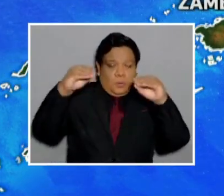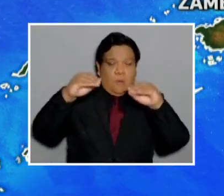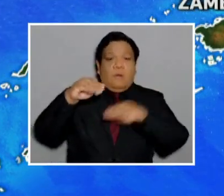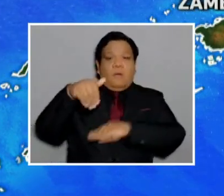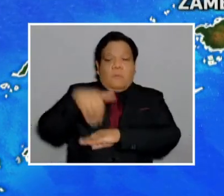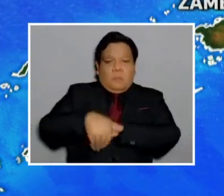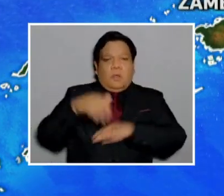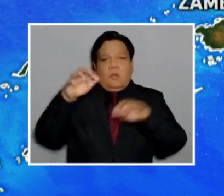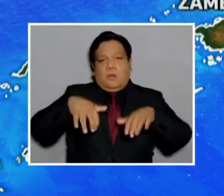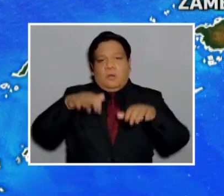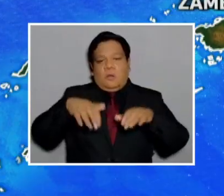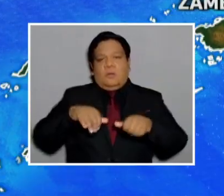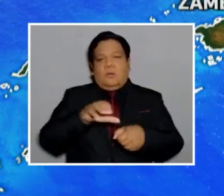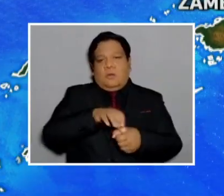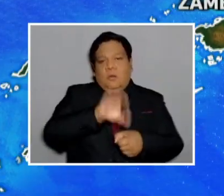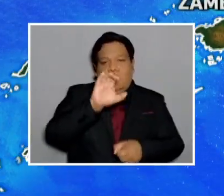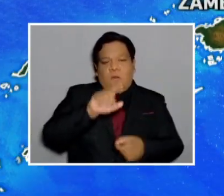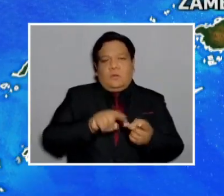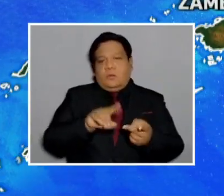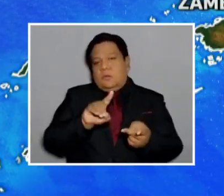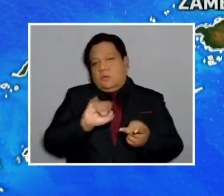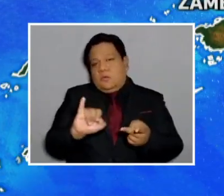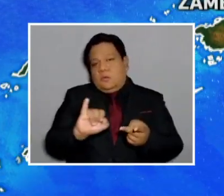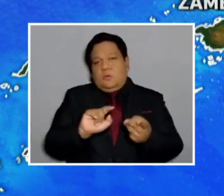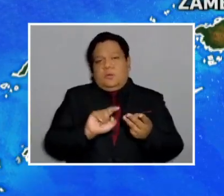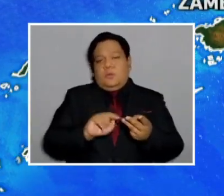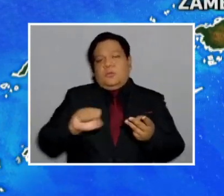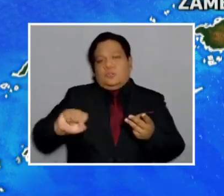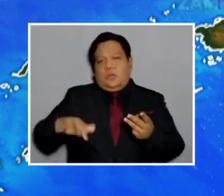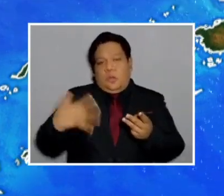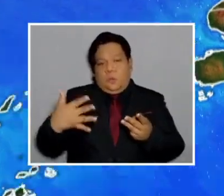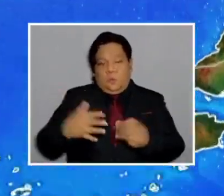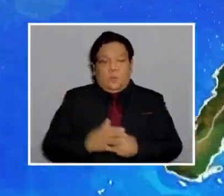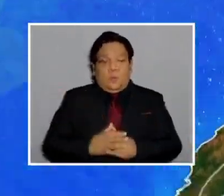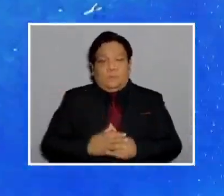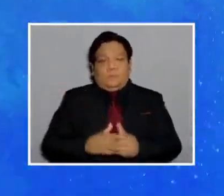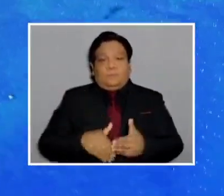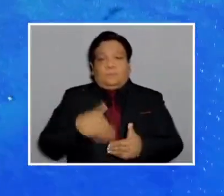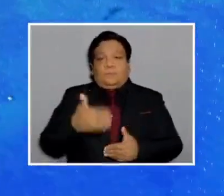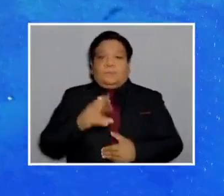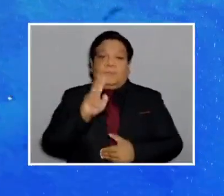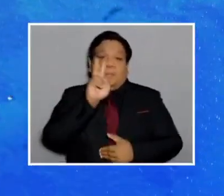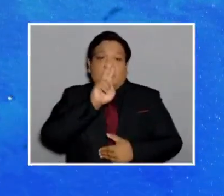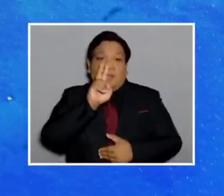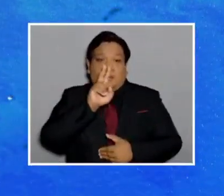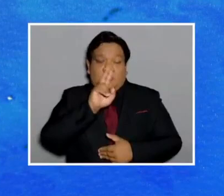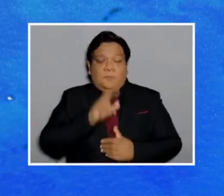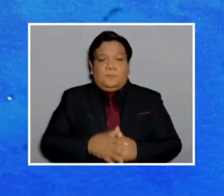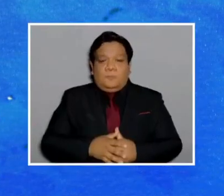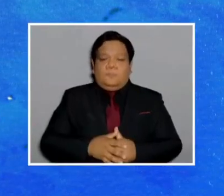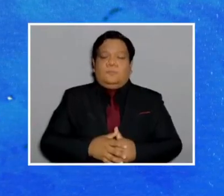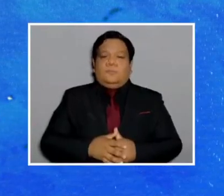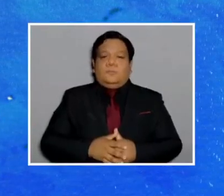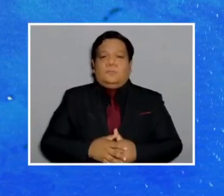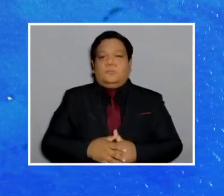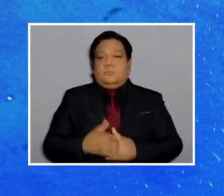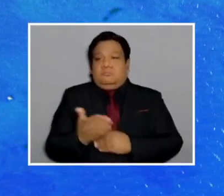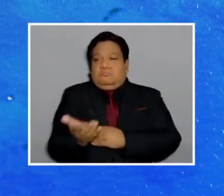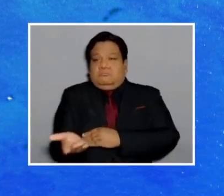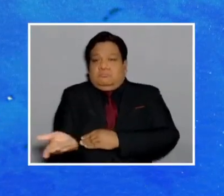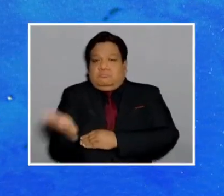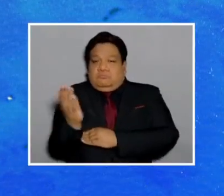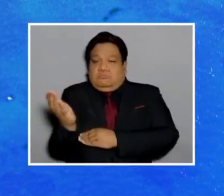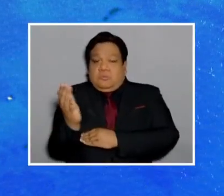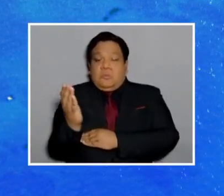Caraga, lalo sa May Dinagat Islands at Siargao. Sa Visayas, mula madaling araw hanggang bago magtanghali Sabado, maulan sa